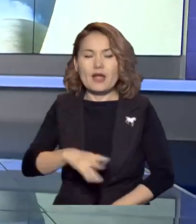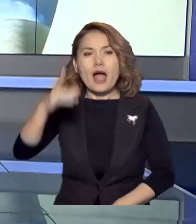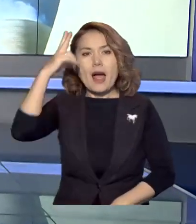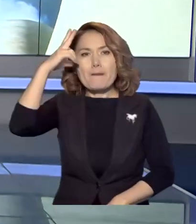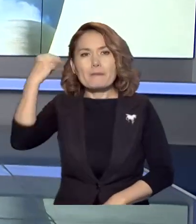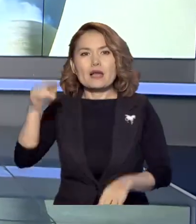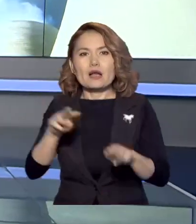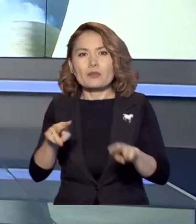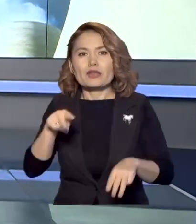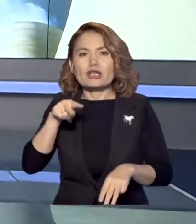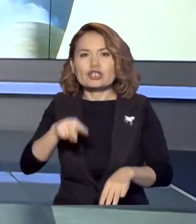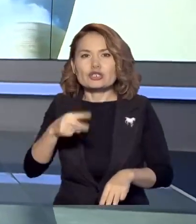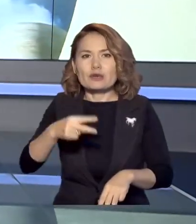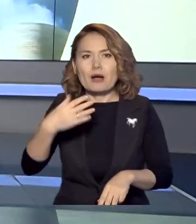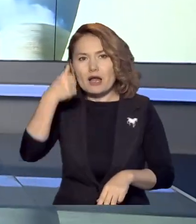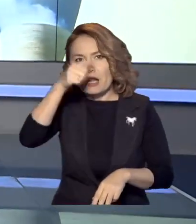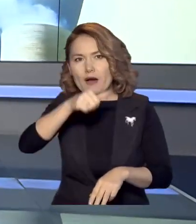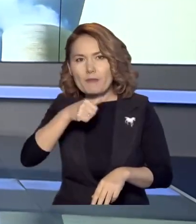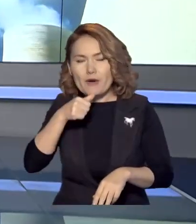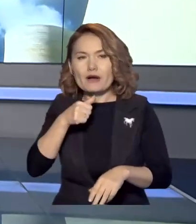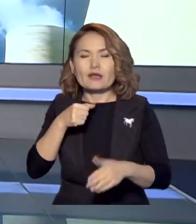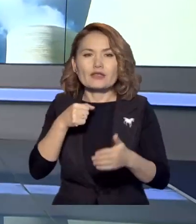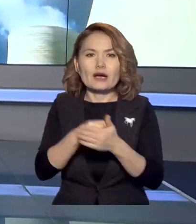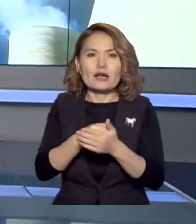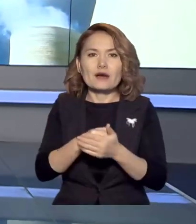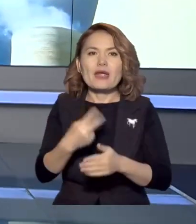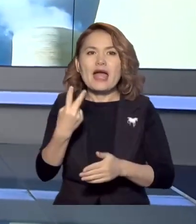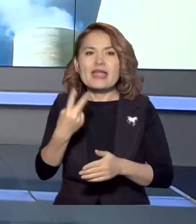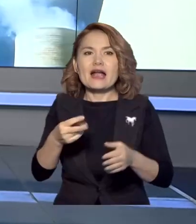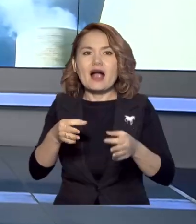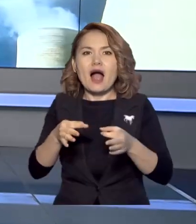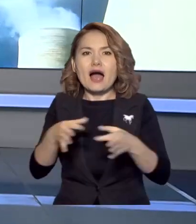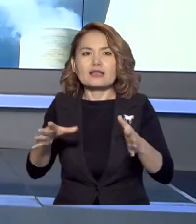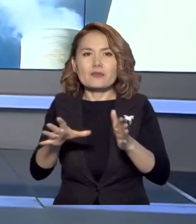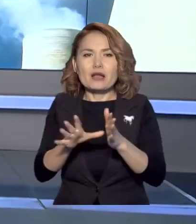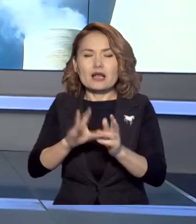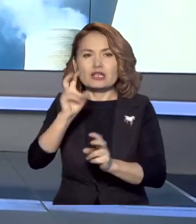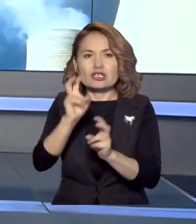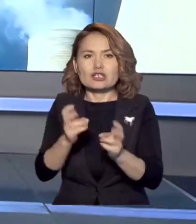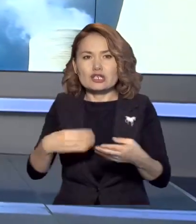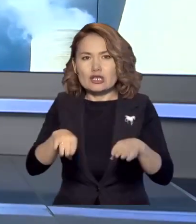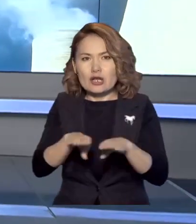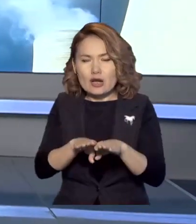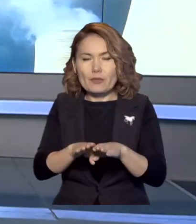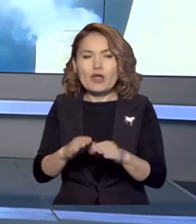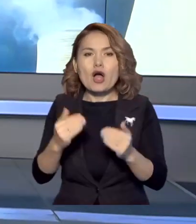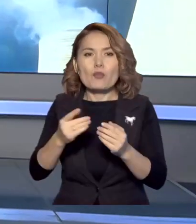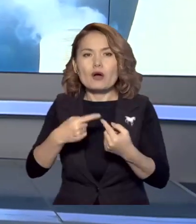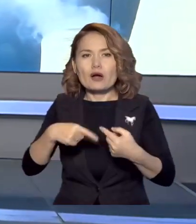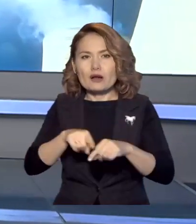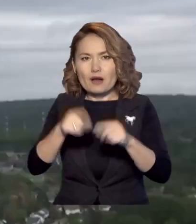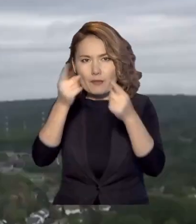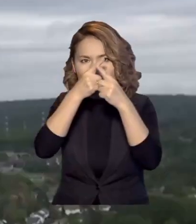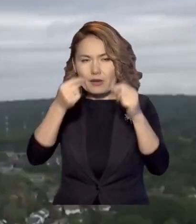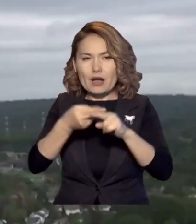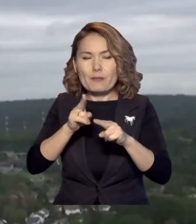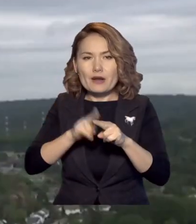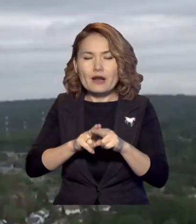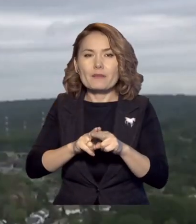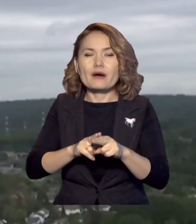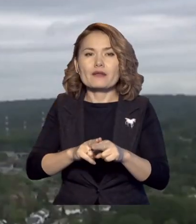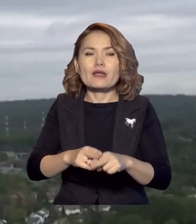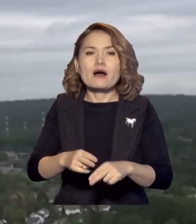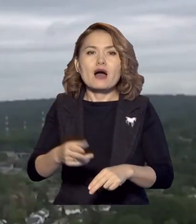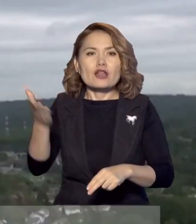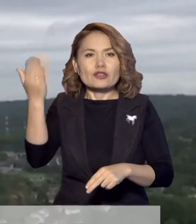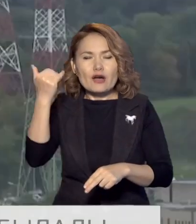Бельгия үкіметі 2025 жылға қарай елдегі екі атом электр станциясын жаппақ. Бұл туралы Рейтер агенттігі хабарлады. Мәселе бірнеше